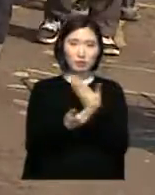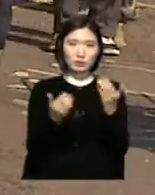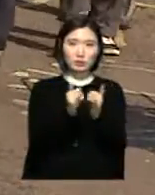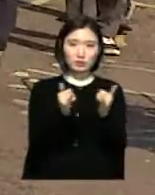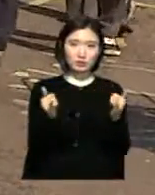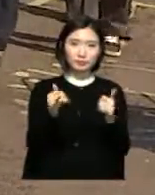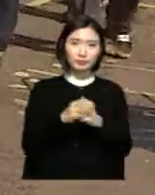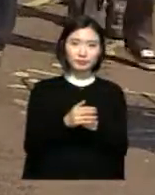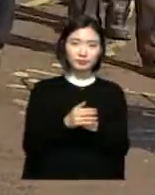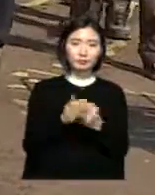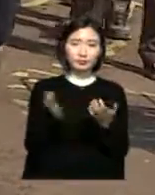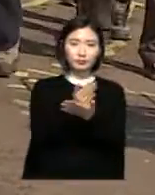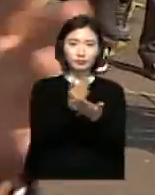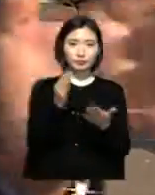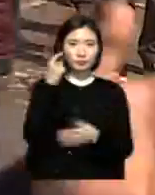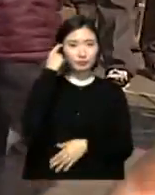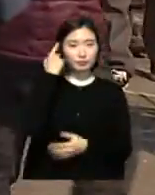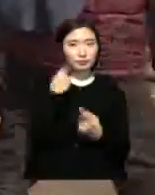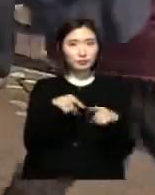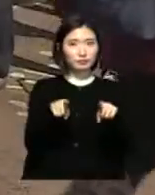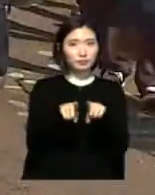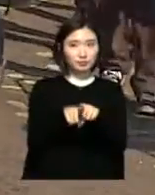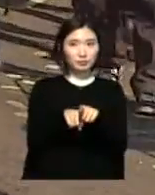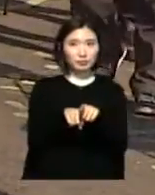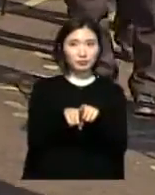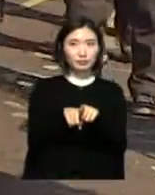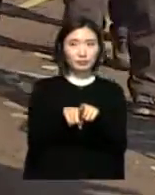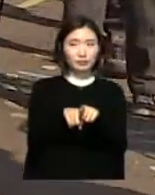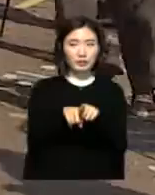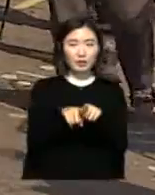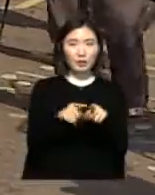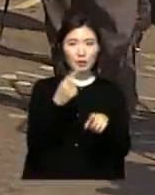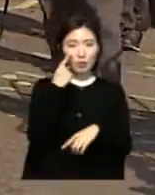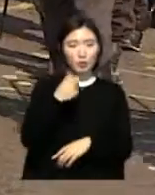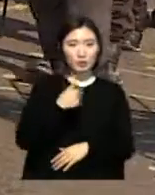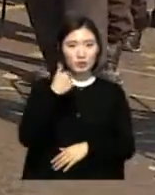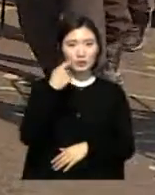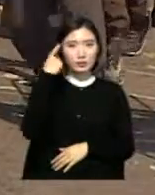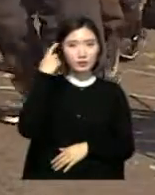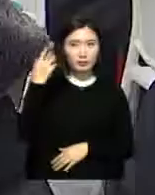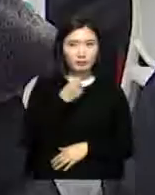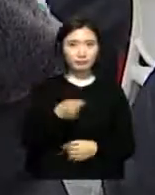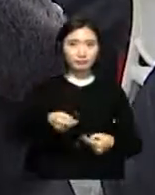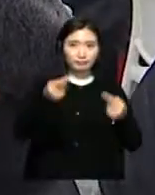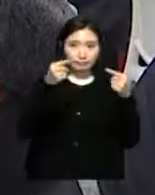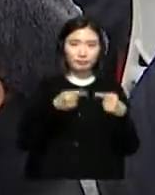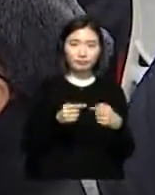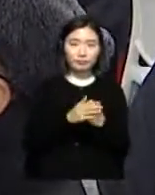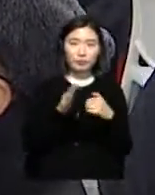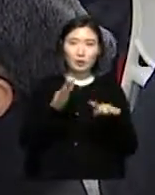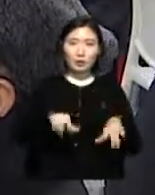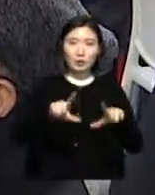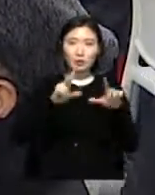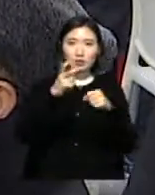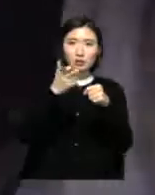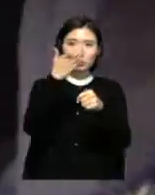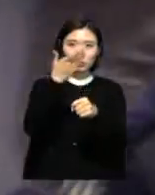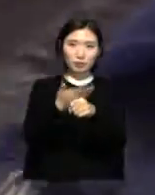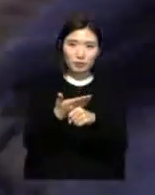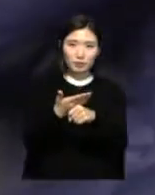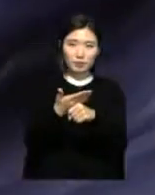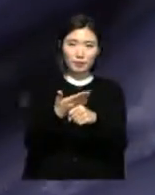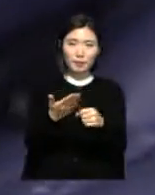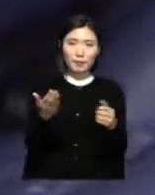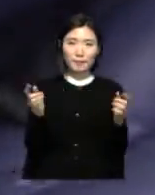그 나눔과 정신을 같이 하고나 정들을 나눠보자는 뜻을 갖고 참여하게 됐습니다. 올해로 29년째를 맞은